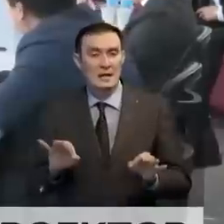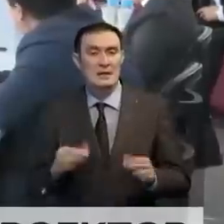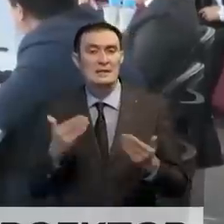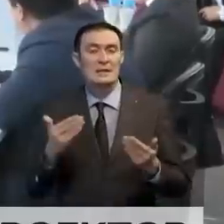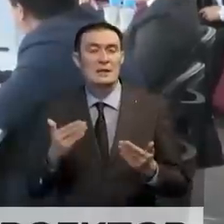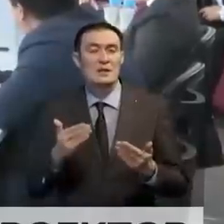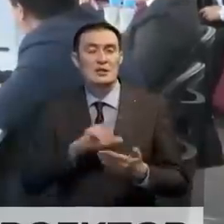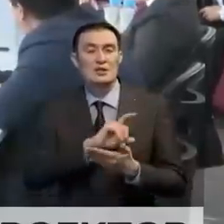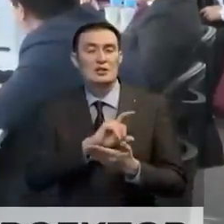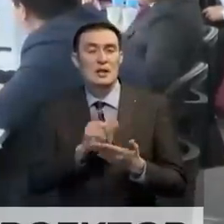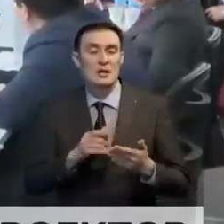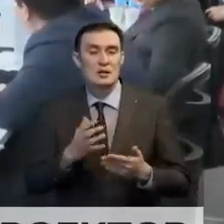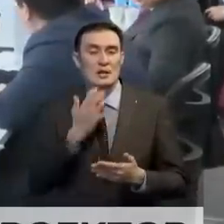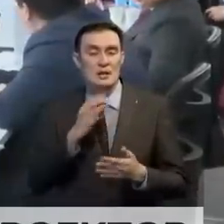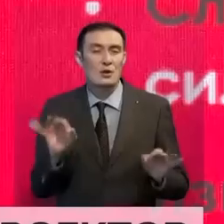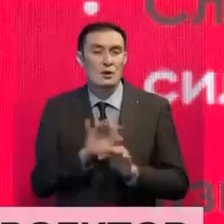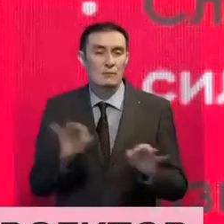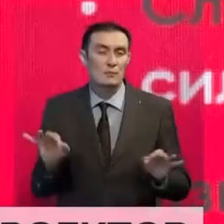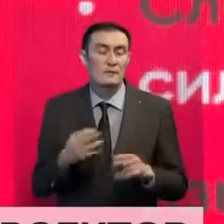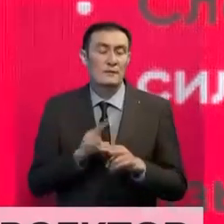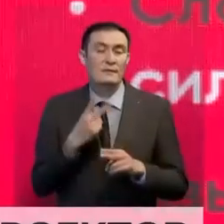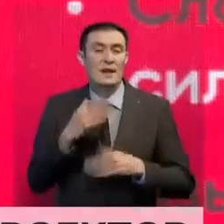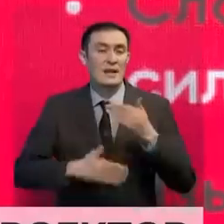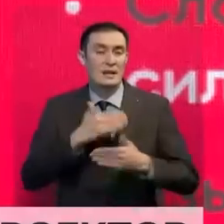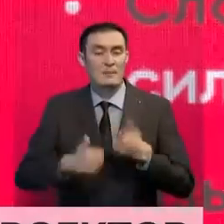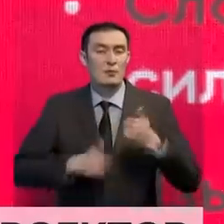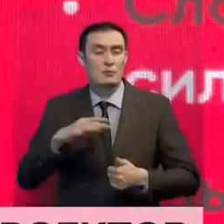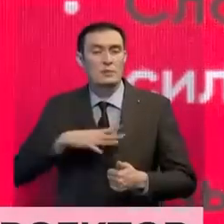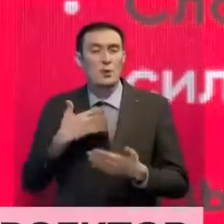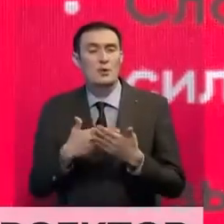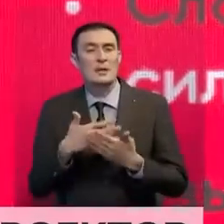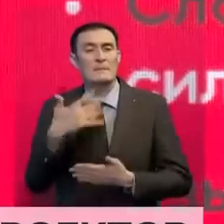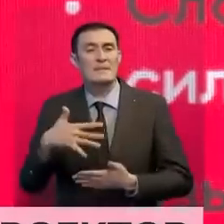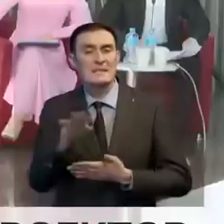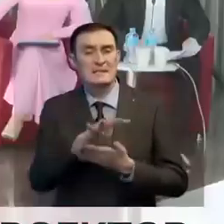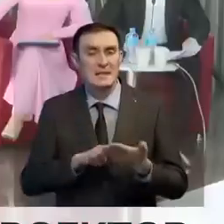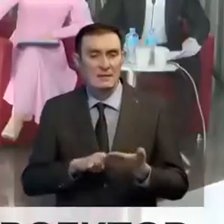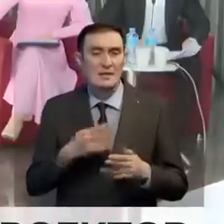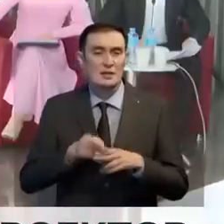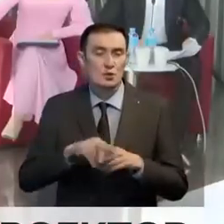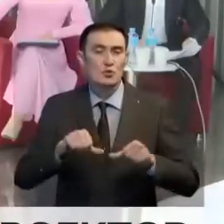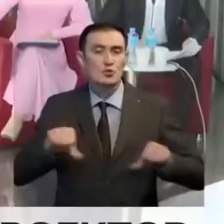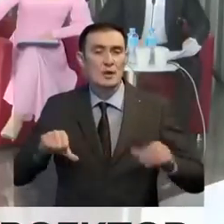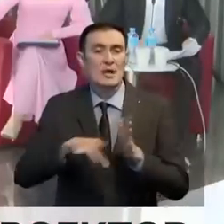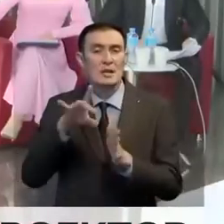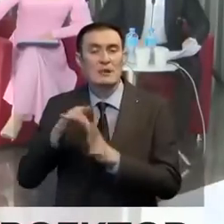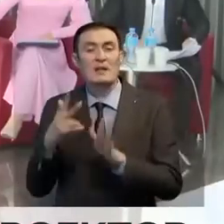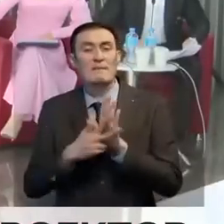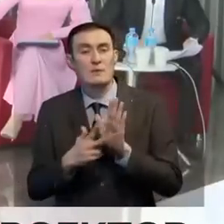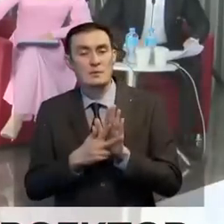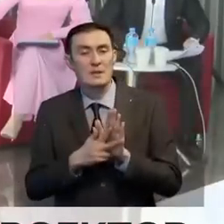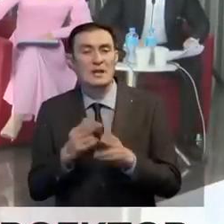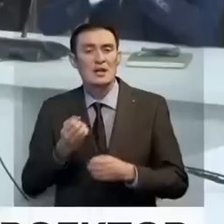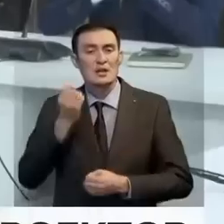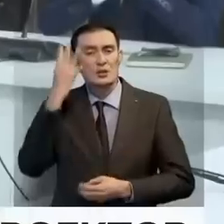«Сенжайлы ковер». Отбор проходил в два этапа. Всего на конкурс поступило около 50 заявок, из которых жюри отобрало 8.